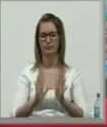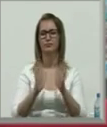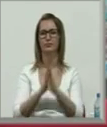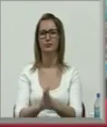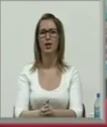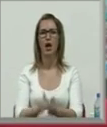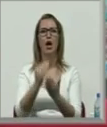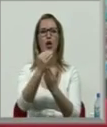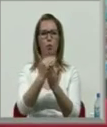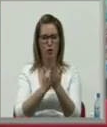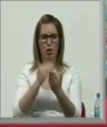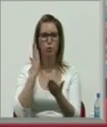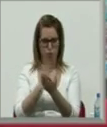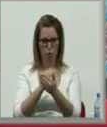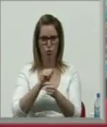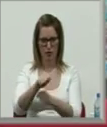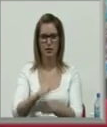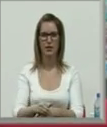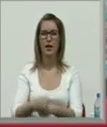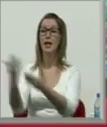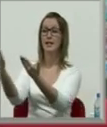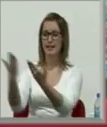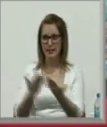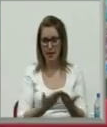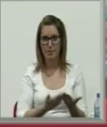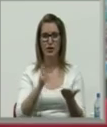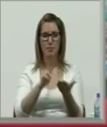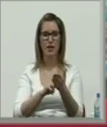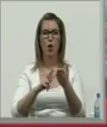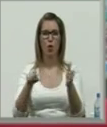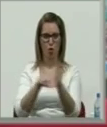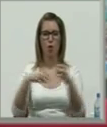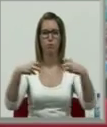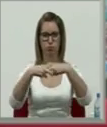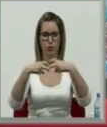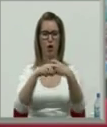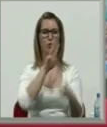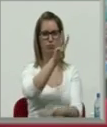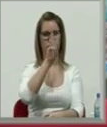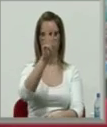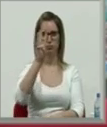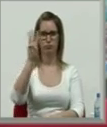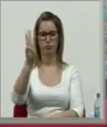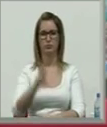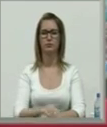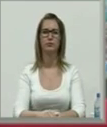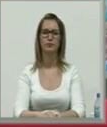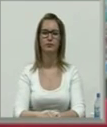ruszył. Zapraszamy na stronę InvestParku, gdzie jest zakładka dla pracodawcy i jest zakładka